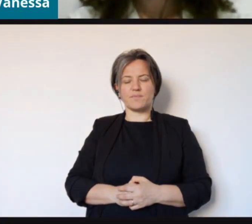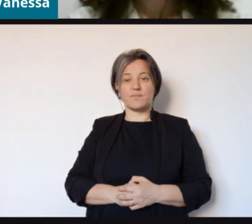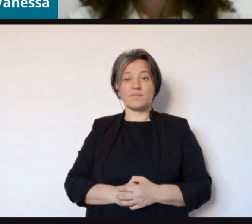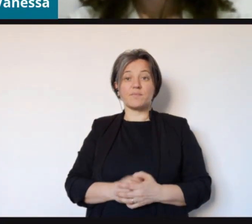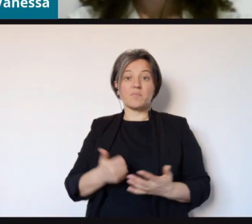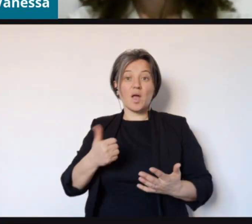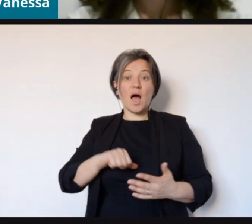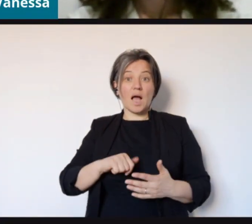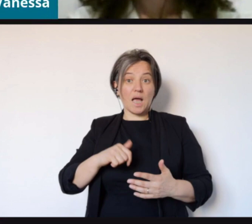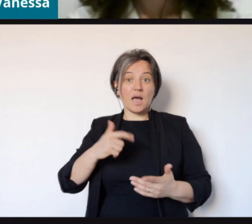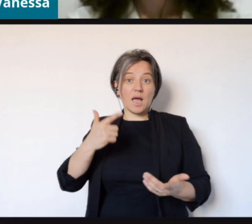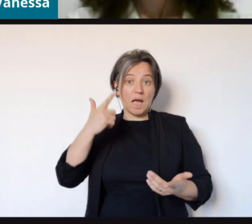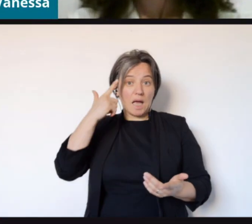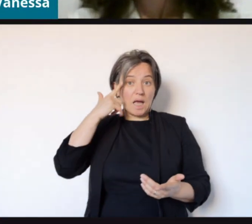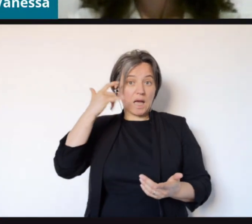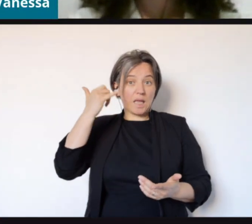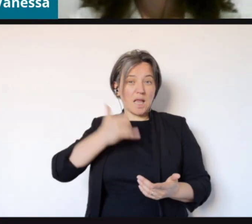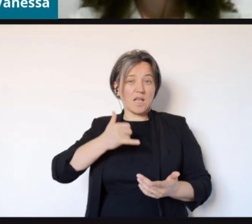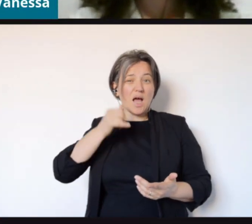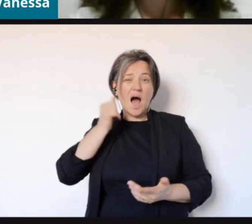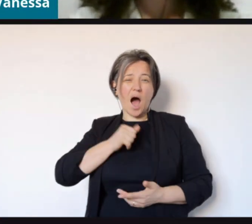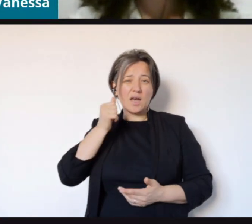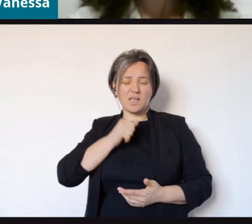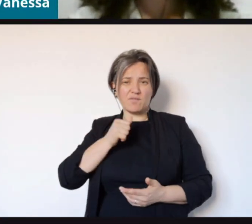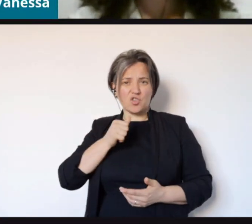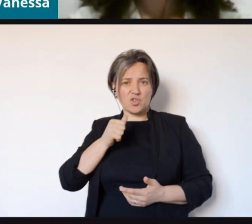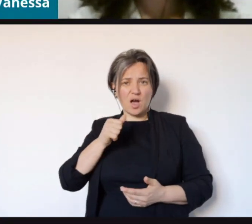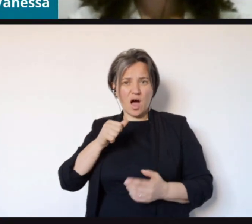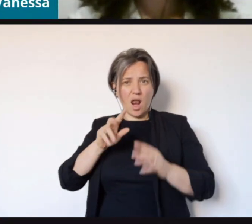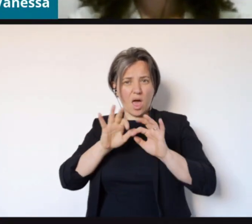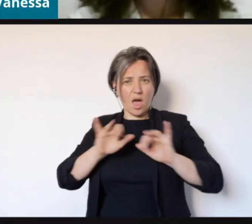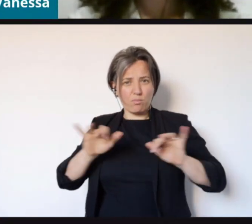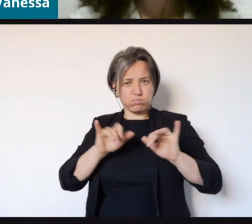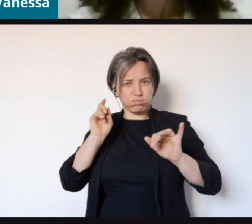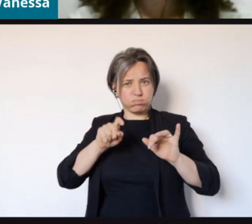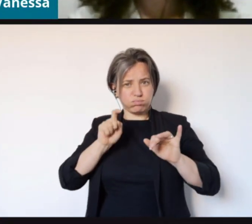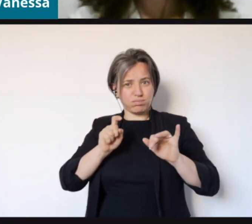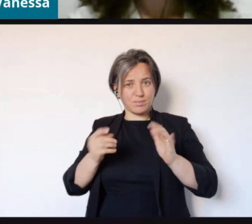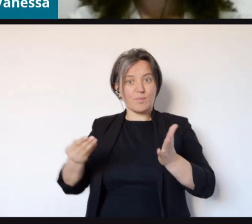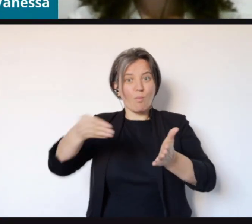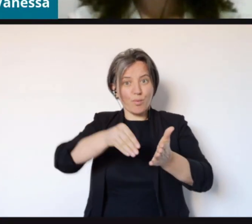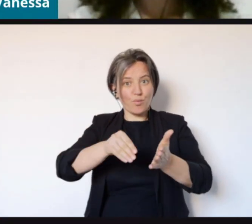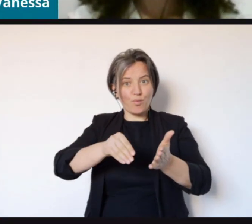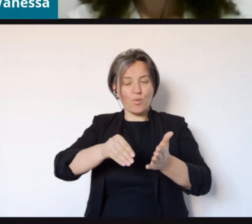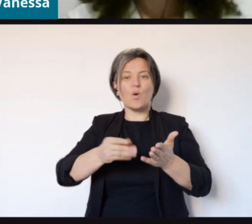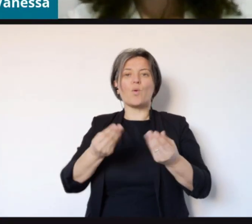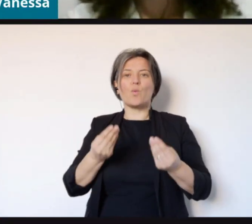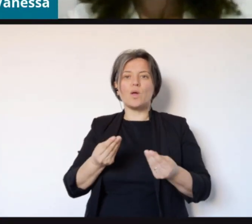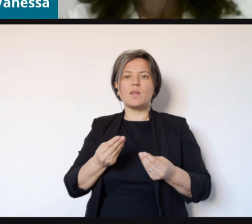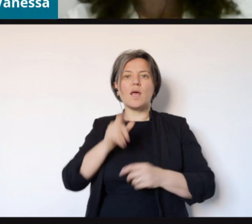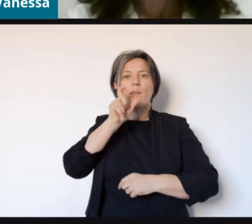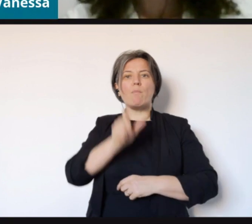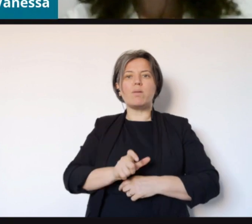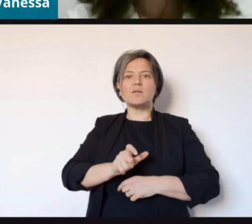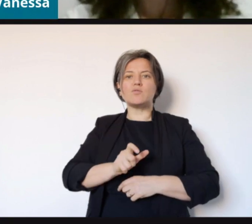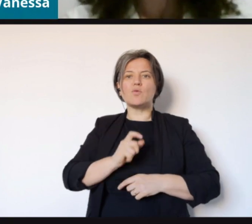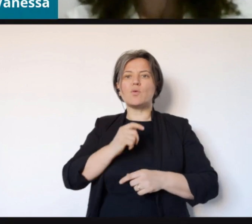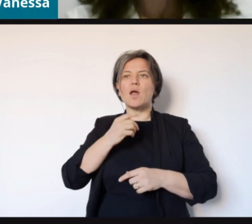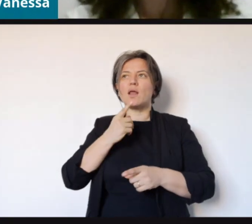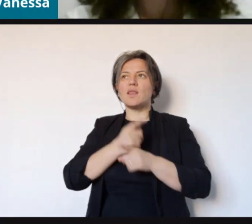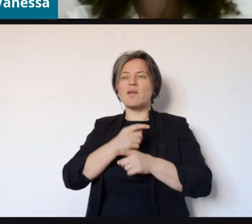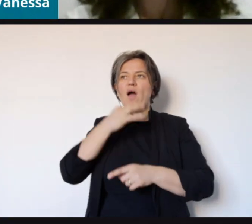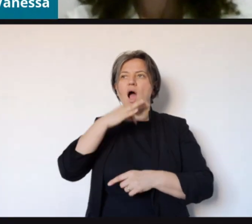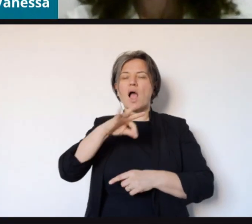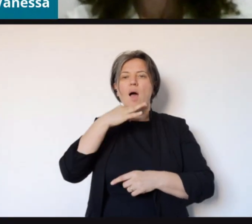con intelligenza artificiale a seguito. E questo significa anche che però le persone dovranno essere in grado